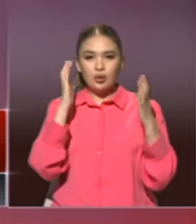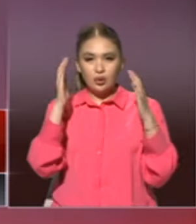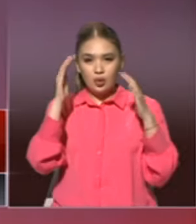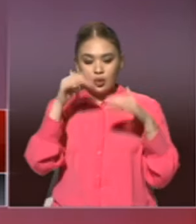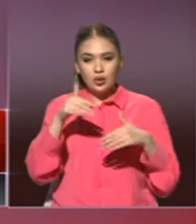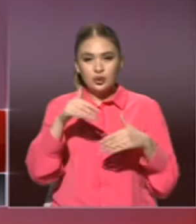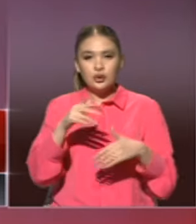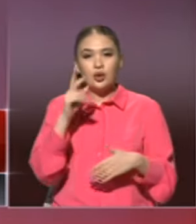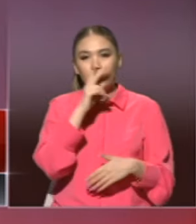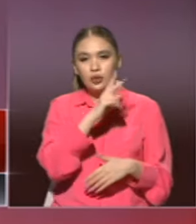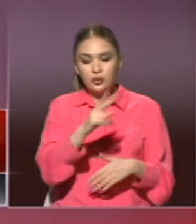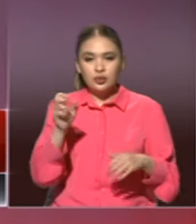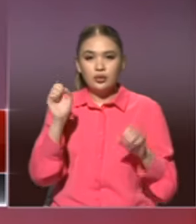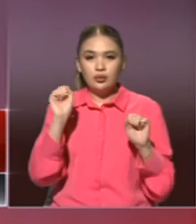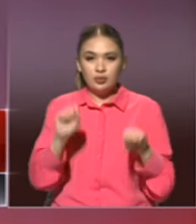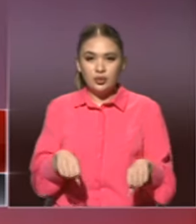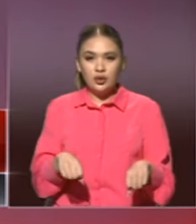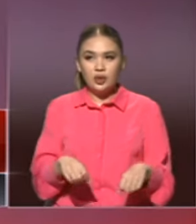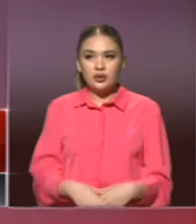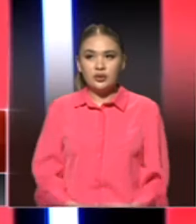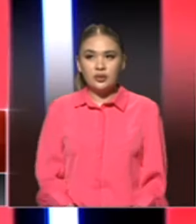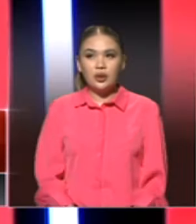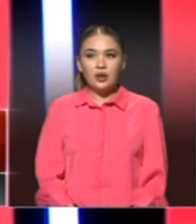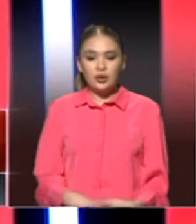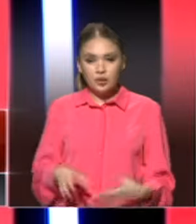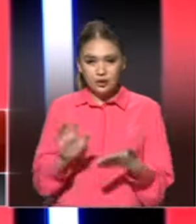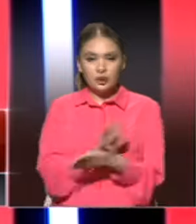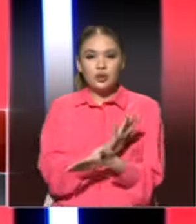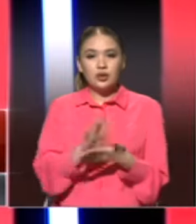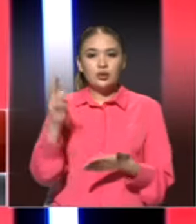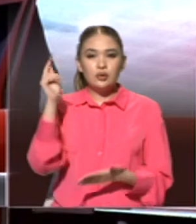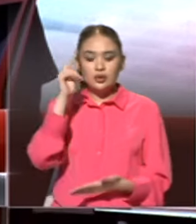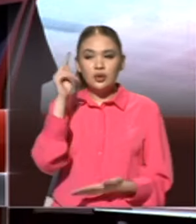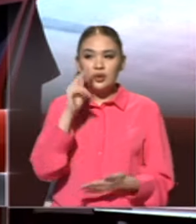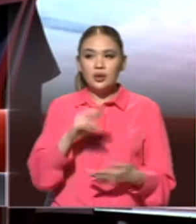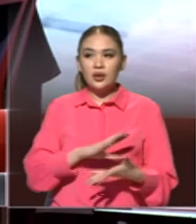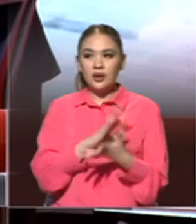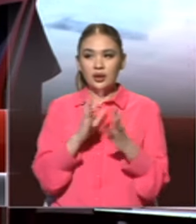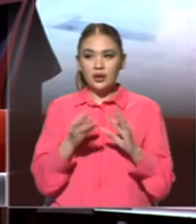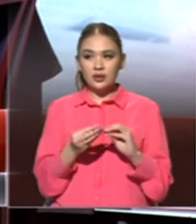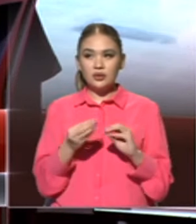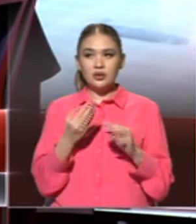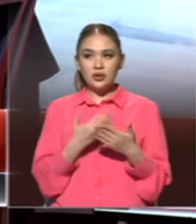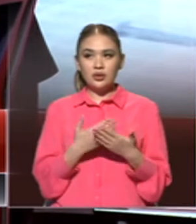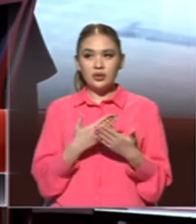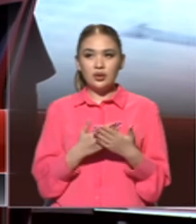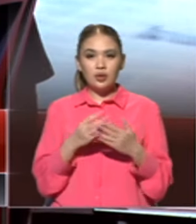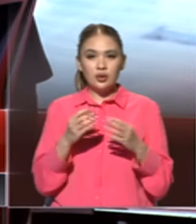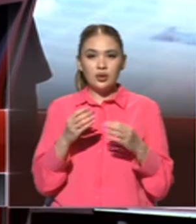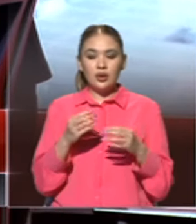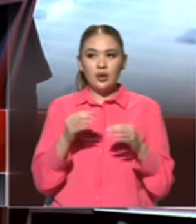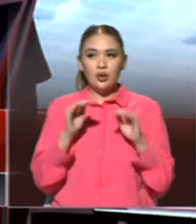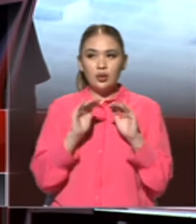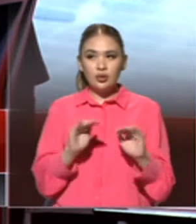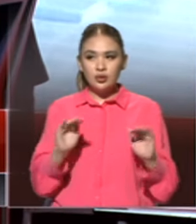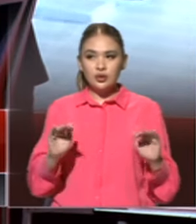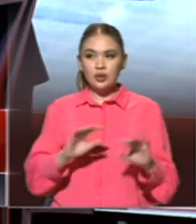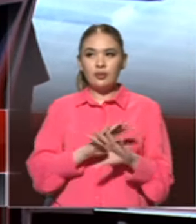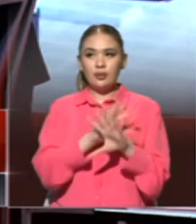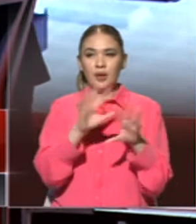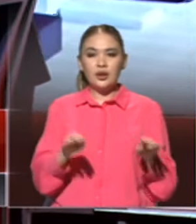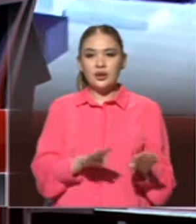кейін білімін алып жетілдіруіне мүмкіндіктер бар. Кәдімгі тегін оқиды. Негізі 9-шы класты бітіргеннен кейін оқушыларға бәріне де тегін